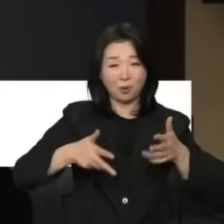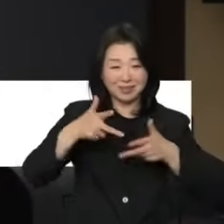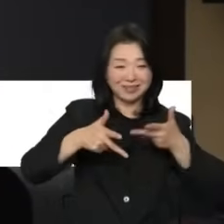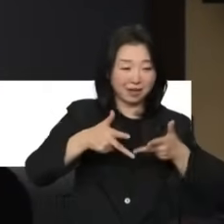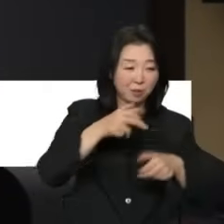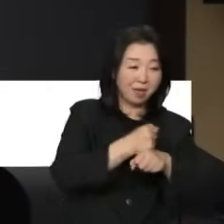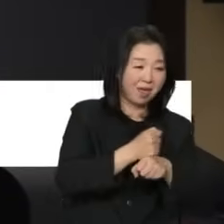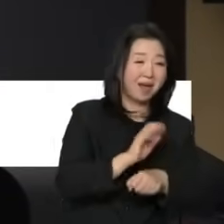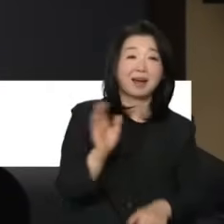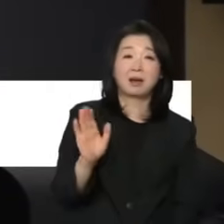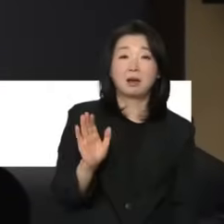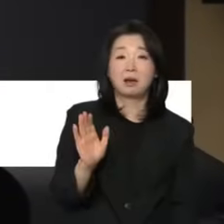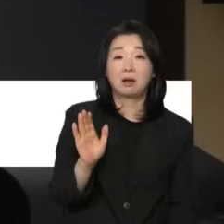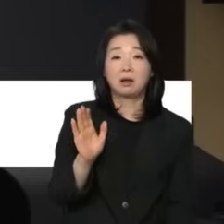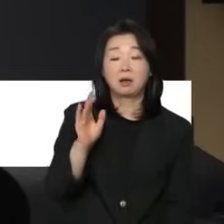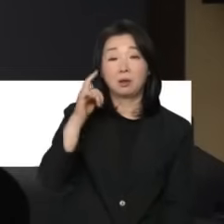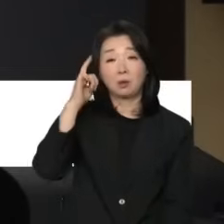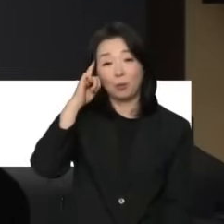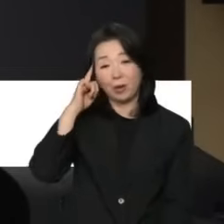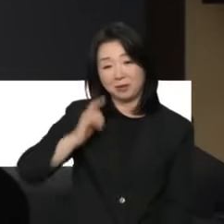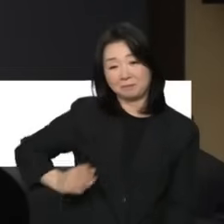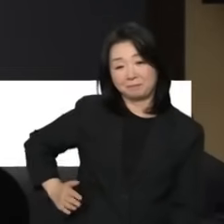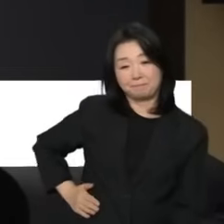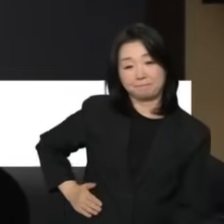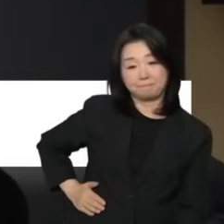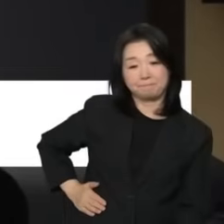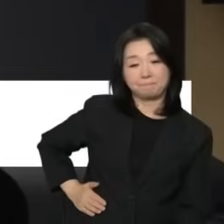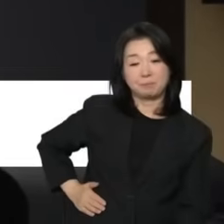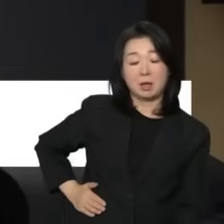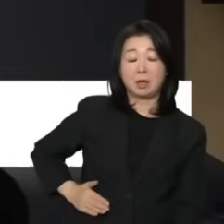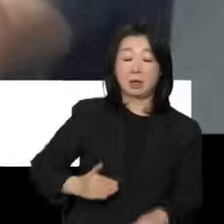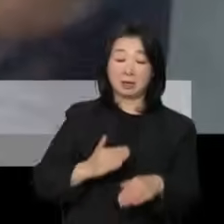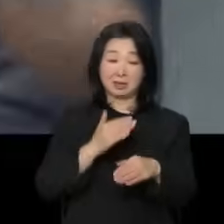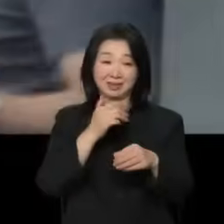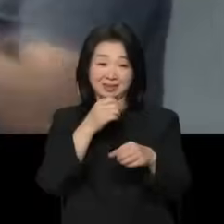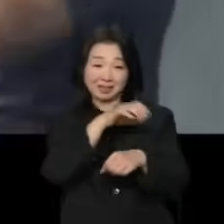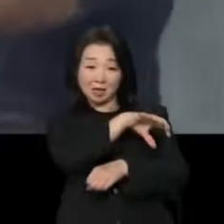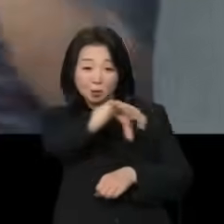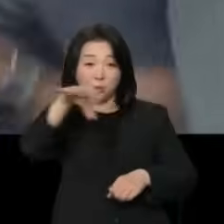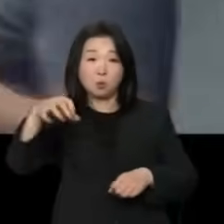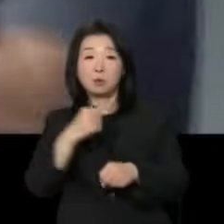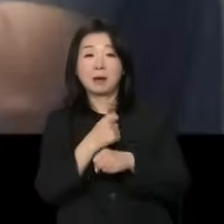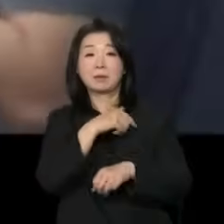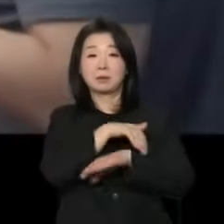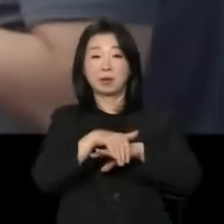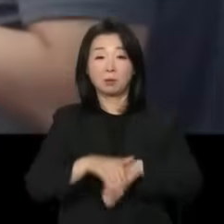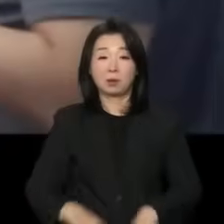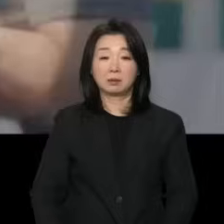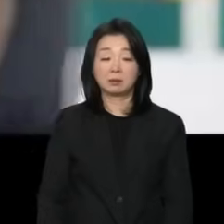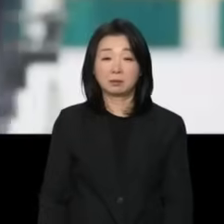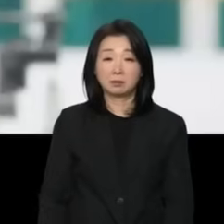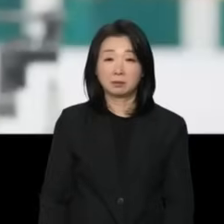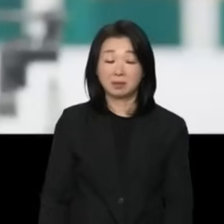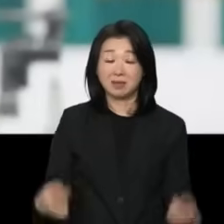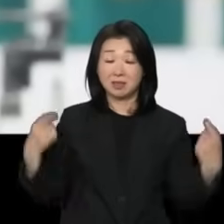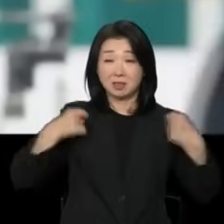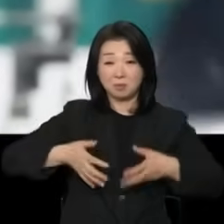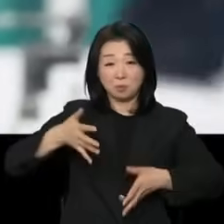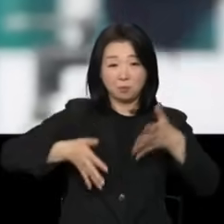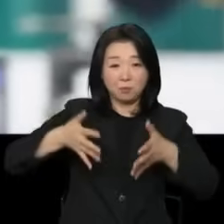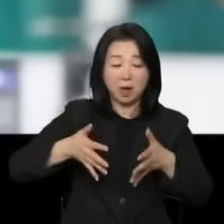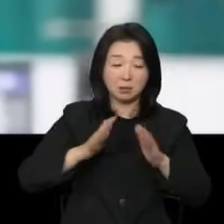않습니다. 저희는 이제 허리와 같이 다양한 부위로의 웨어러블 로봇 수요는 점점 늘고